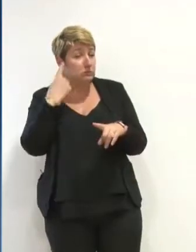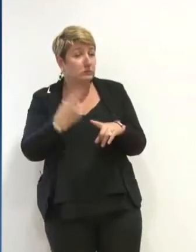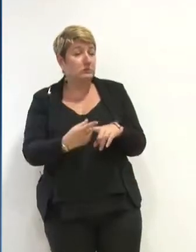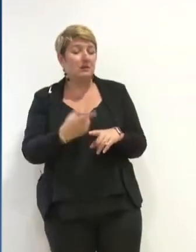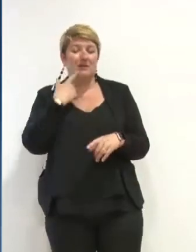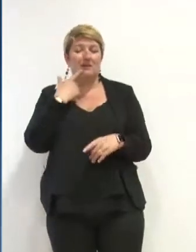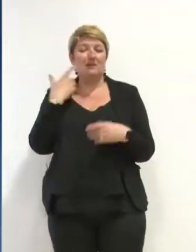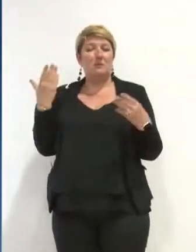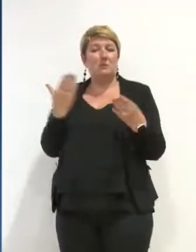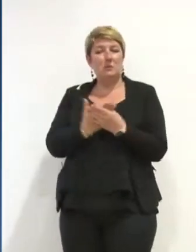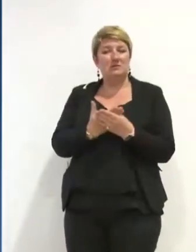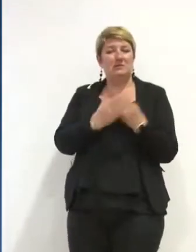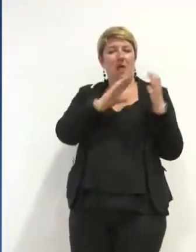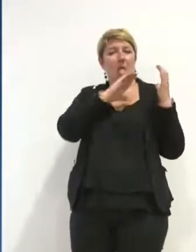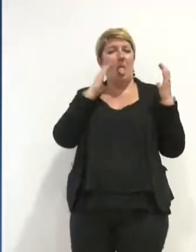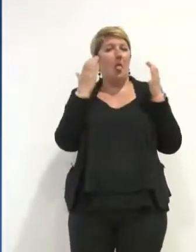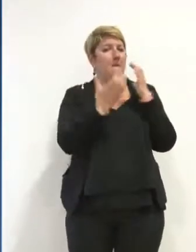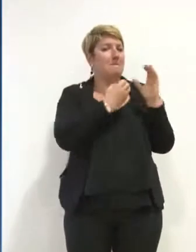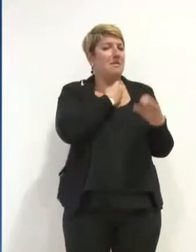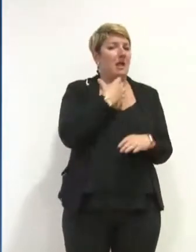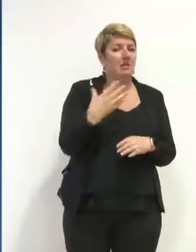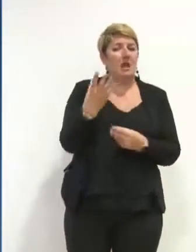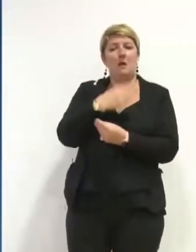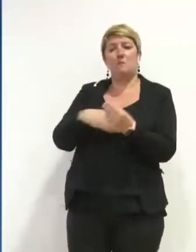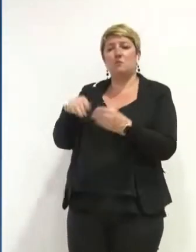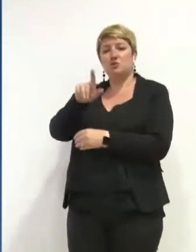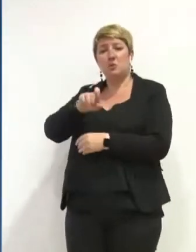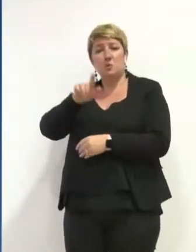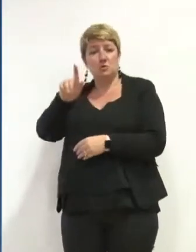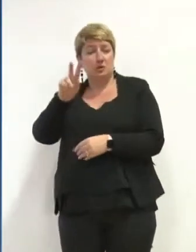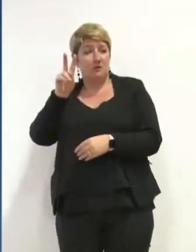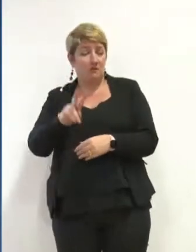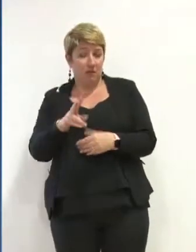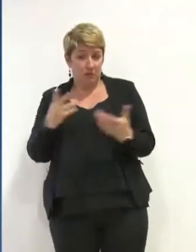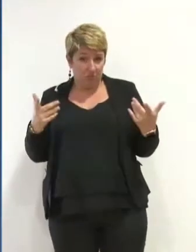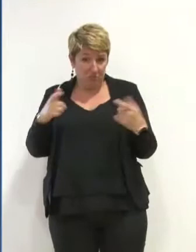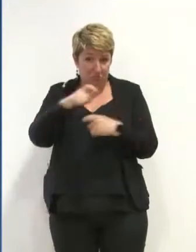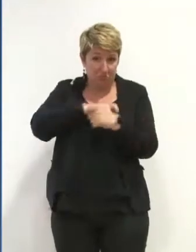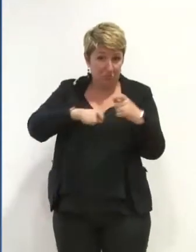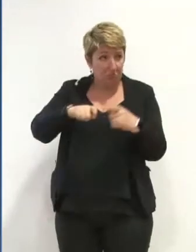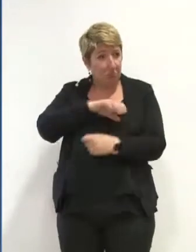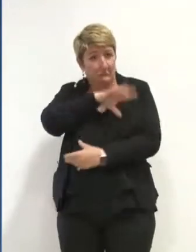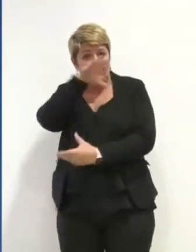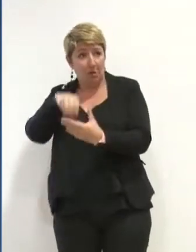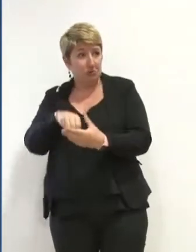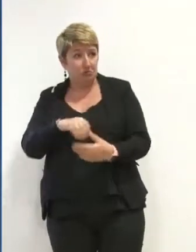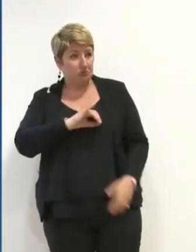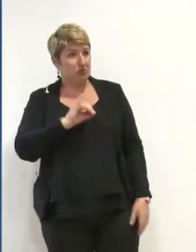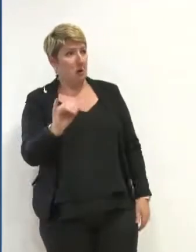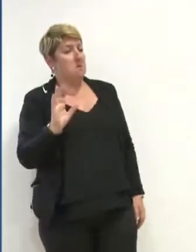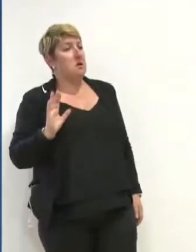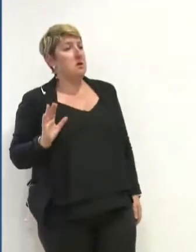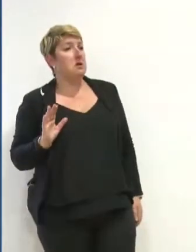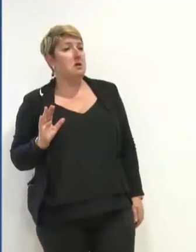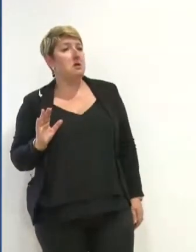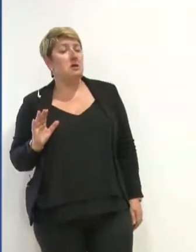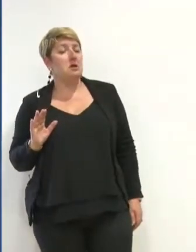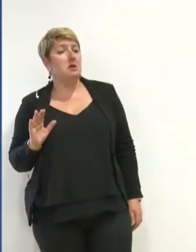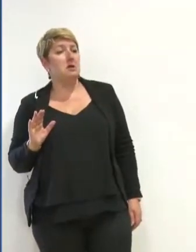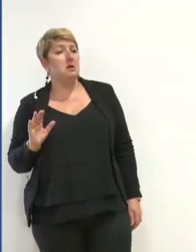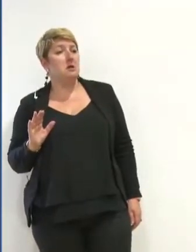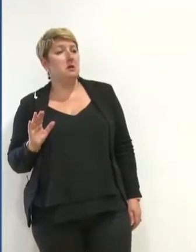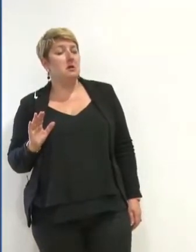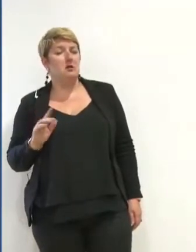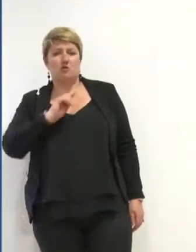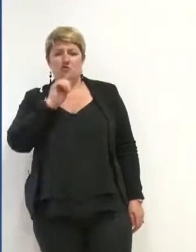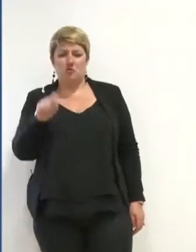de Minatec et GEG n'ont jamais été véritablement intégrées de façon pleine et entière. Les sessions prévues étaient de